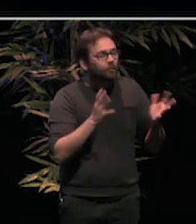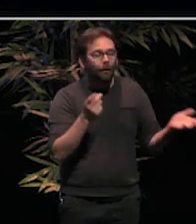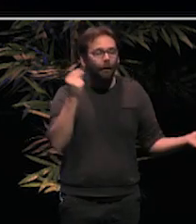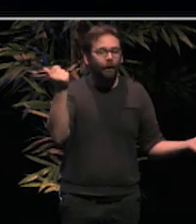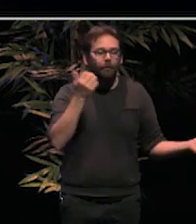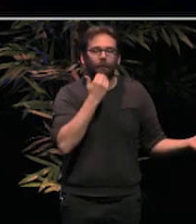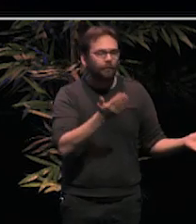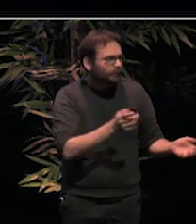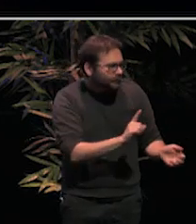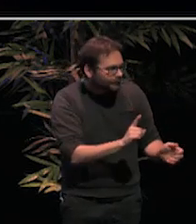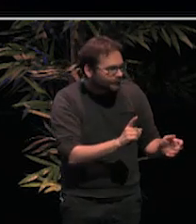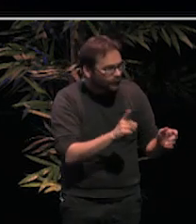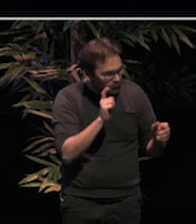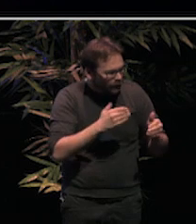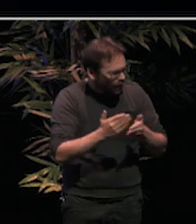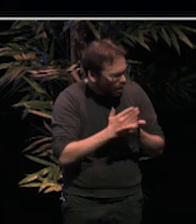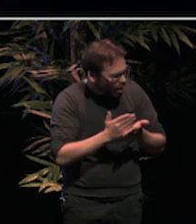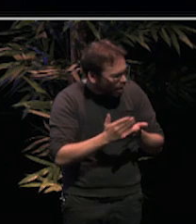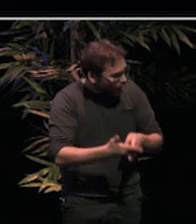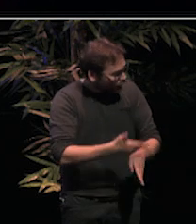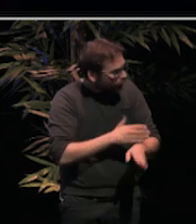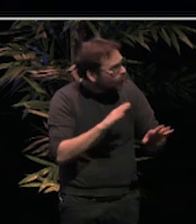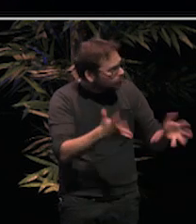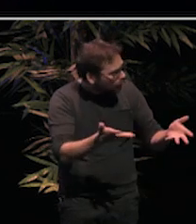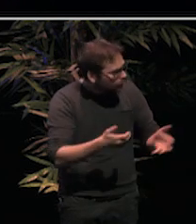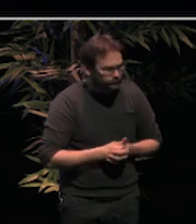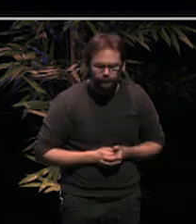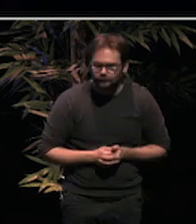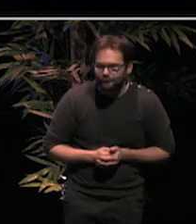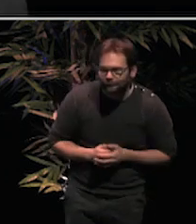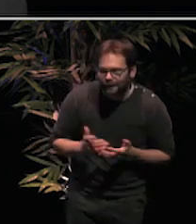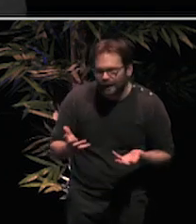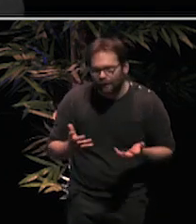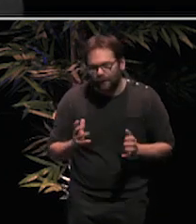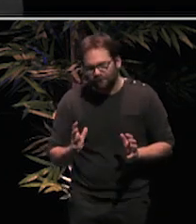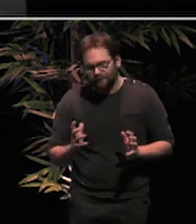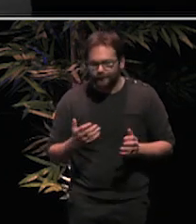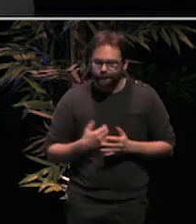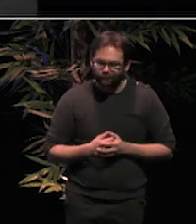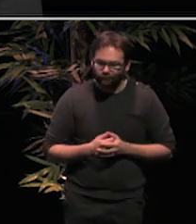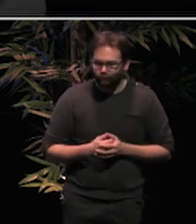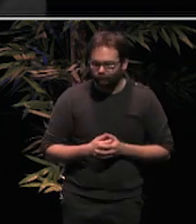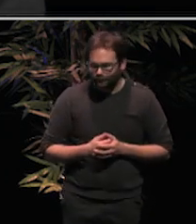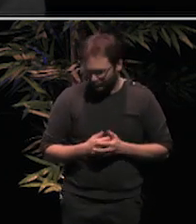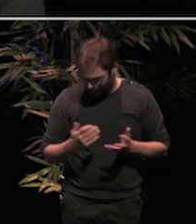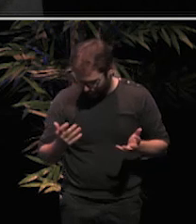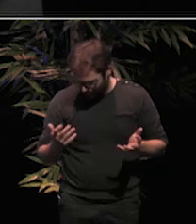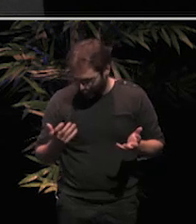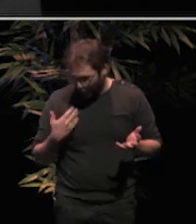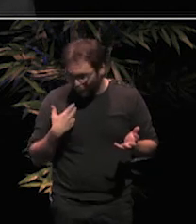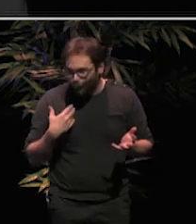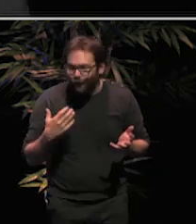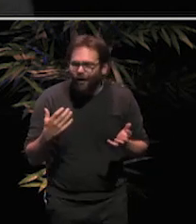ça ne s'improvise pas. Comment tu te prépares? Alors, en fait, je pense qu'on... Enfin, je ne vais pas